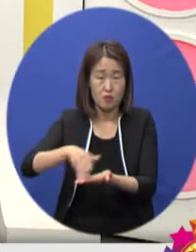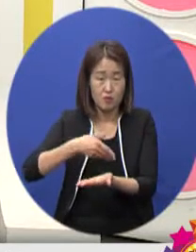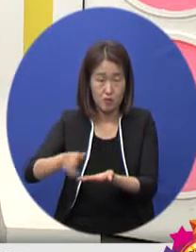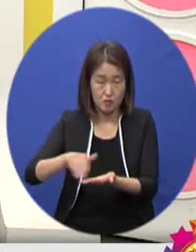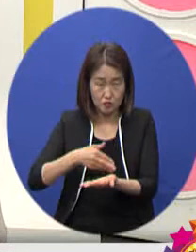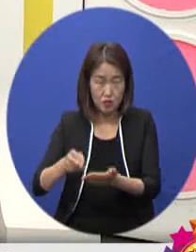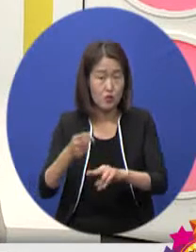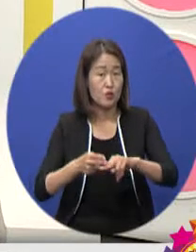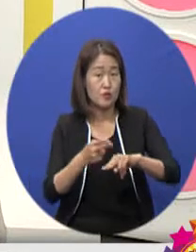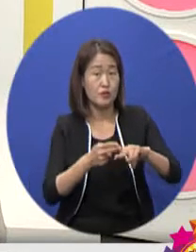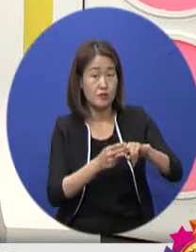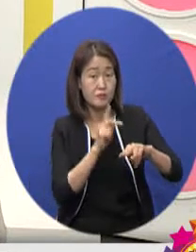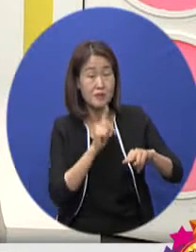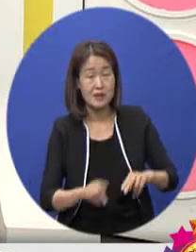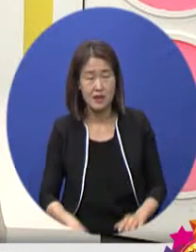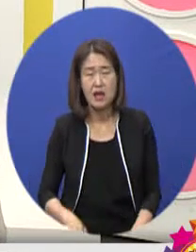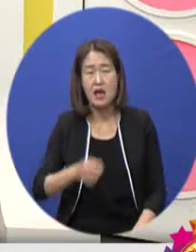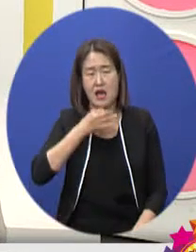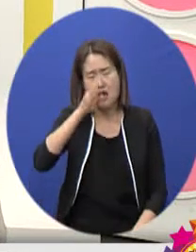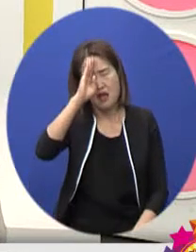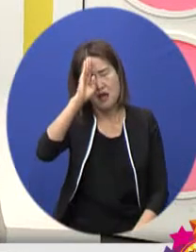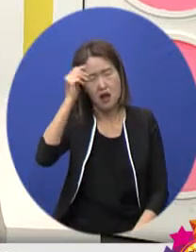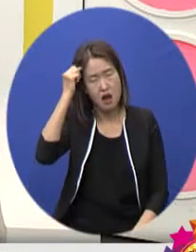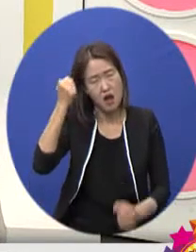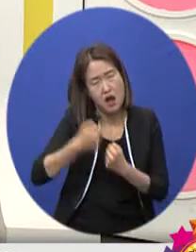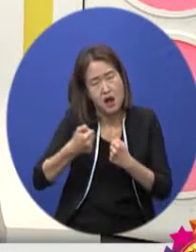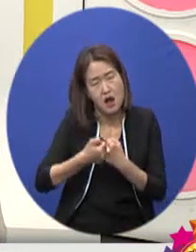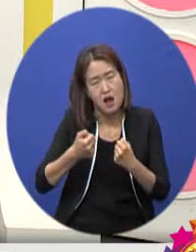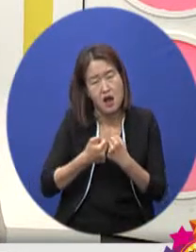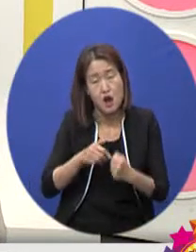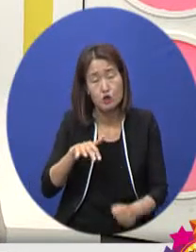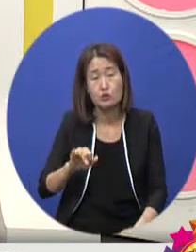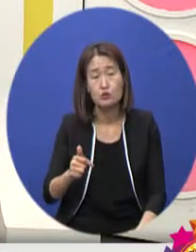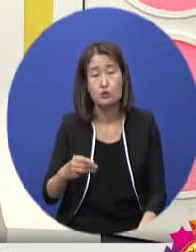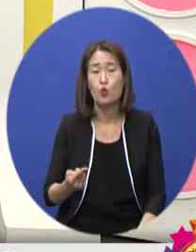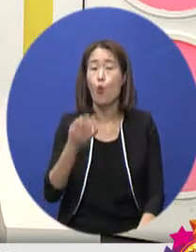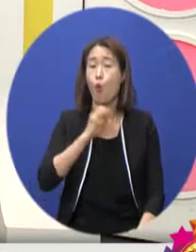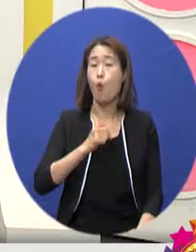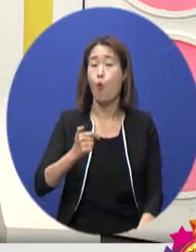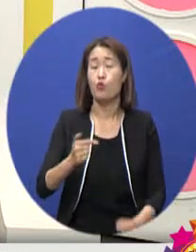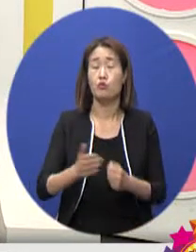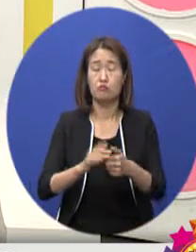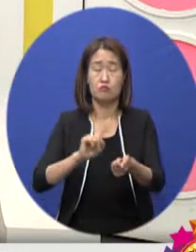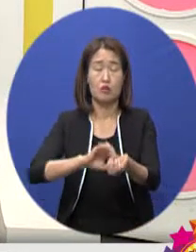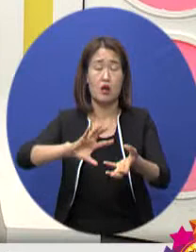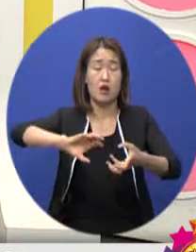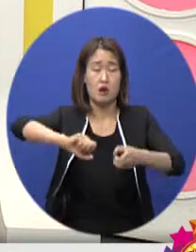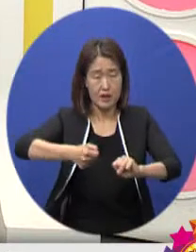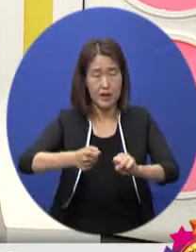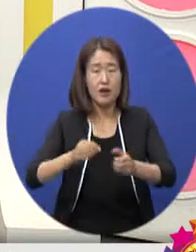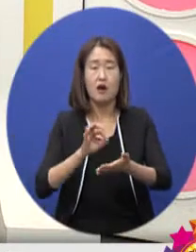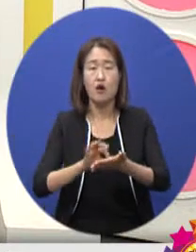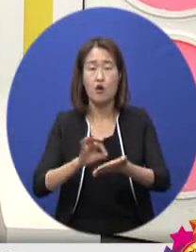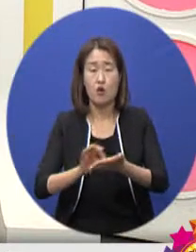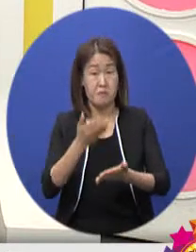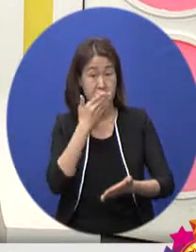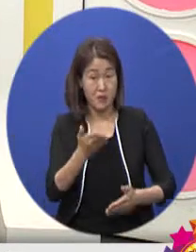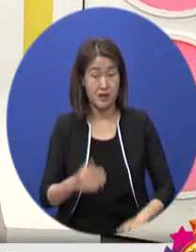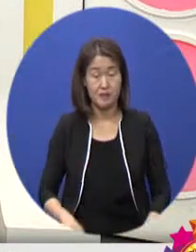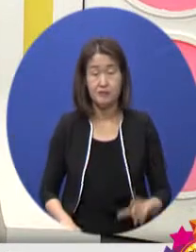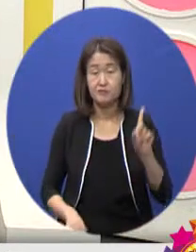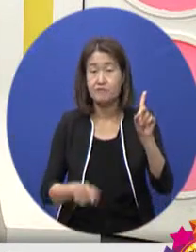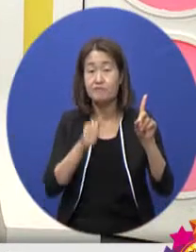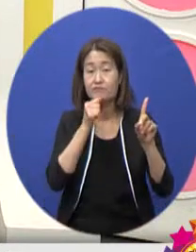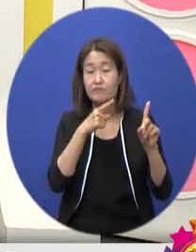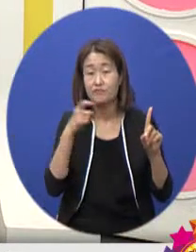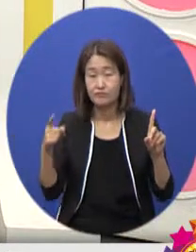나서 요리합니다. 감기, 두통, 진통에 효과가 있어 한의학재로도 이용되는 이것은 무엇일까요?